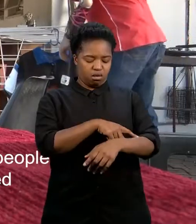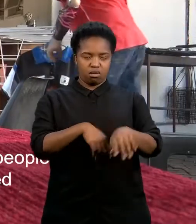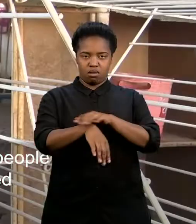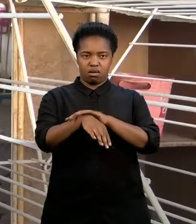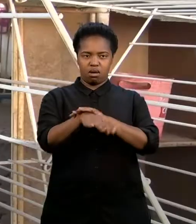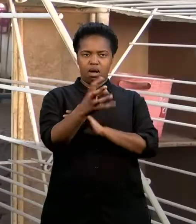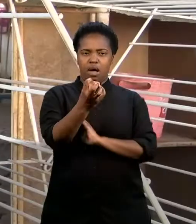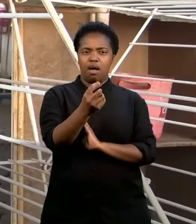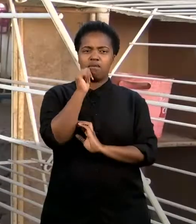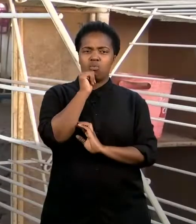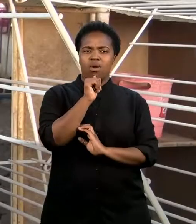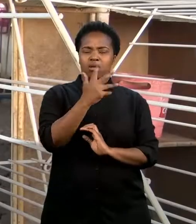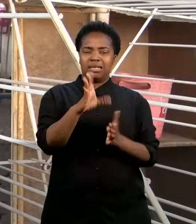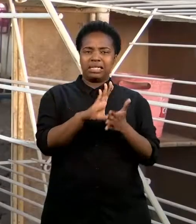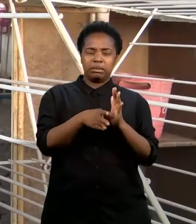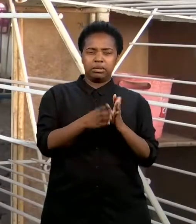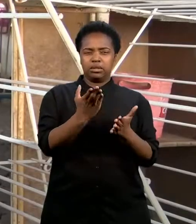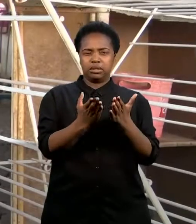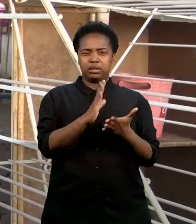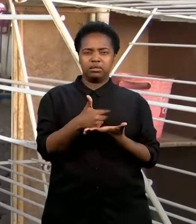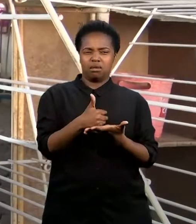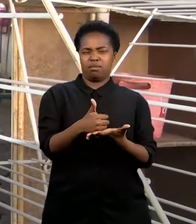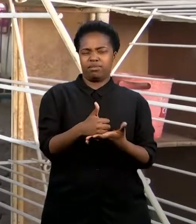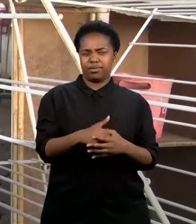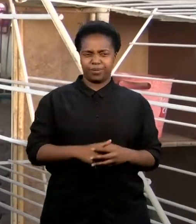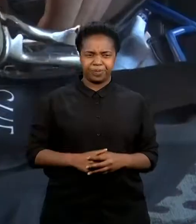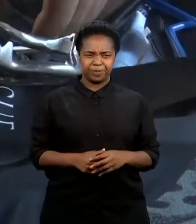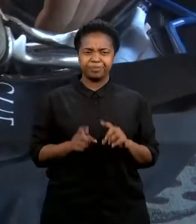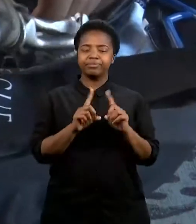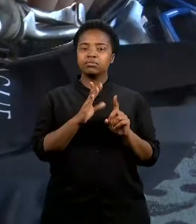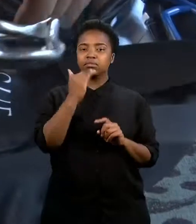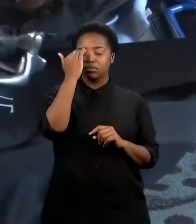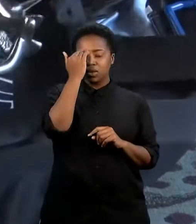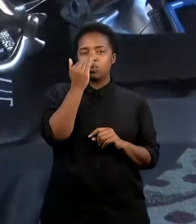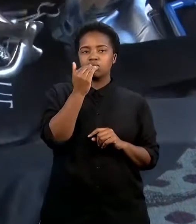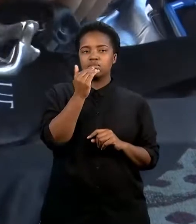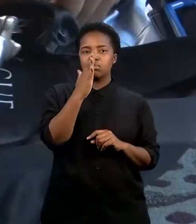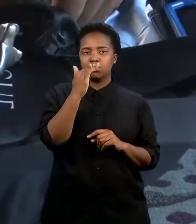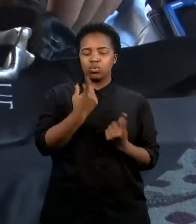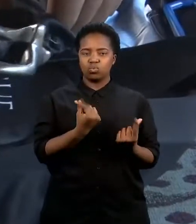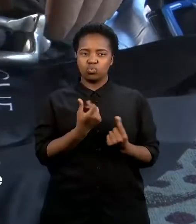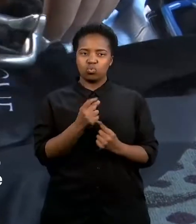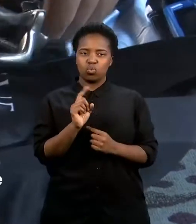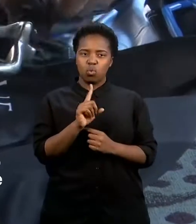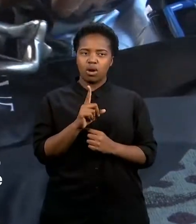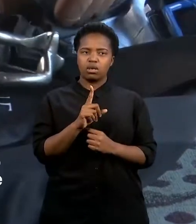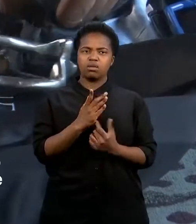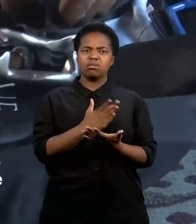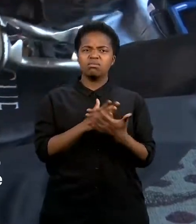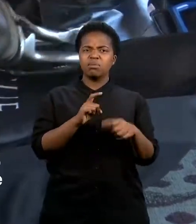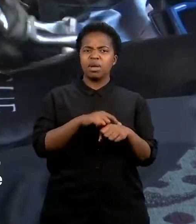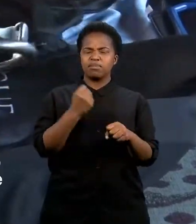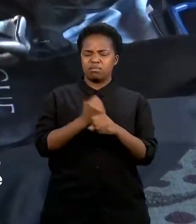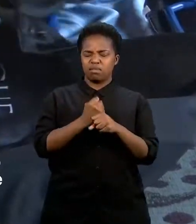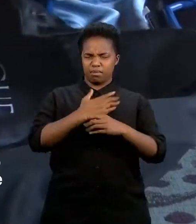hulle terugstaan, hulle is bang, hulle weet nie om gestremde mense te help nie. Dit is asof daar iets is wat hulle nie weet hoe om te doen nie. Met